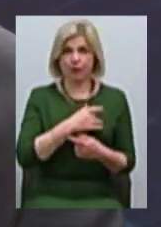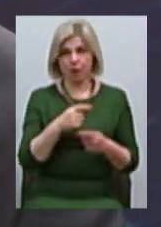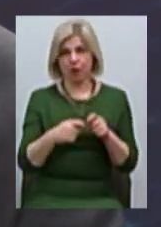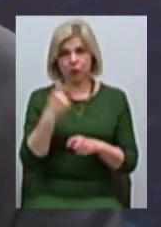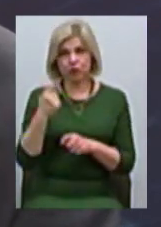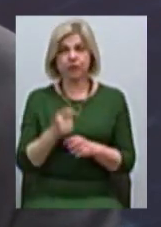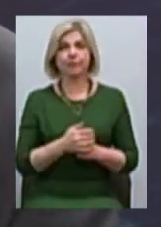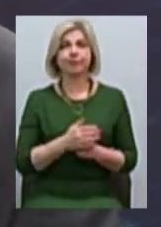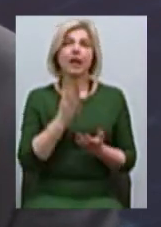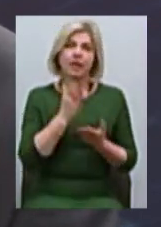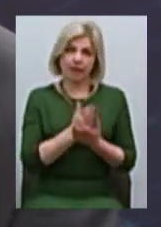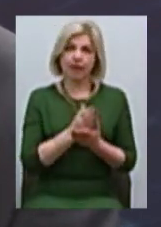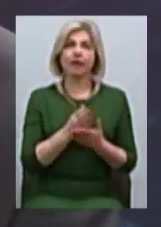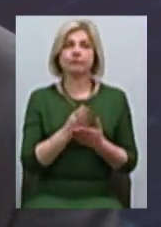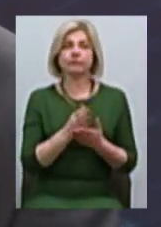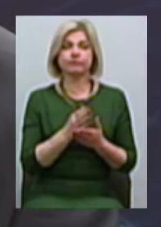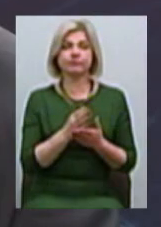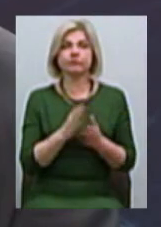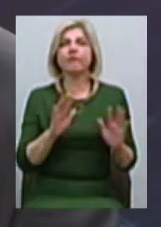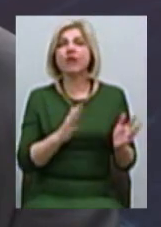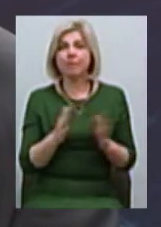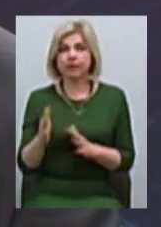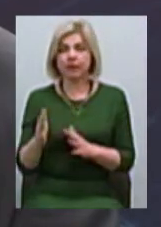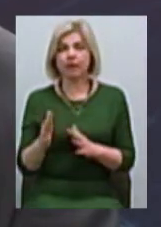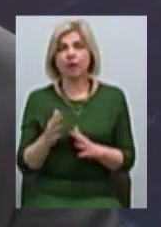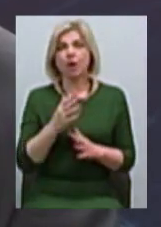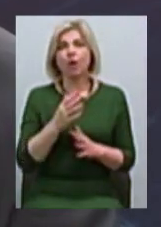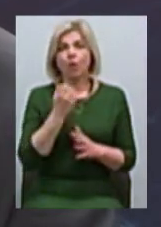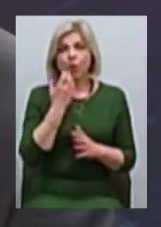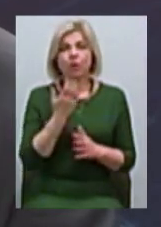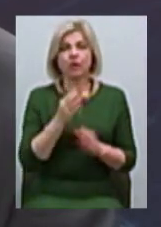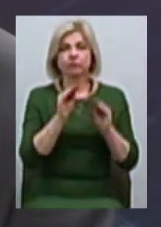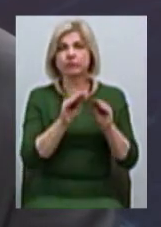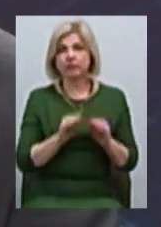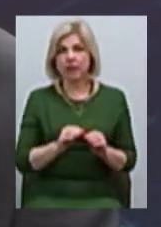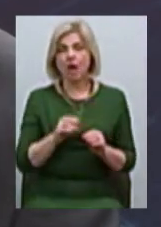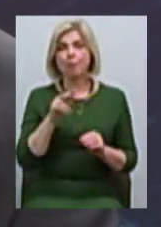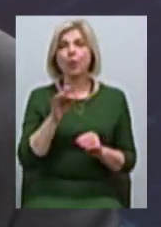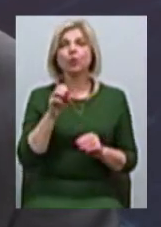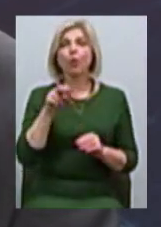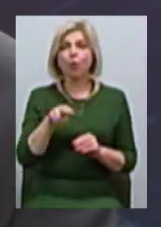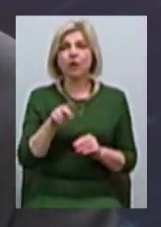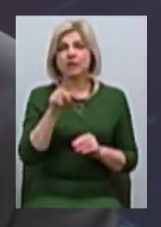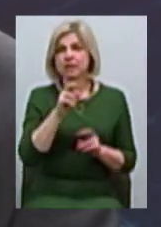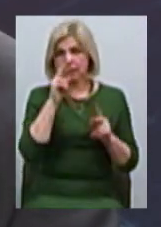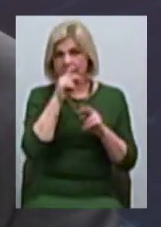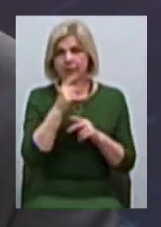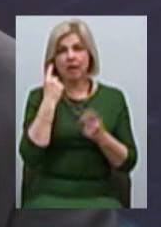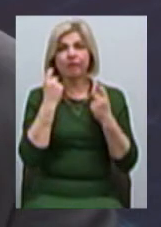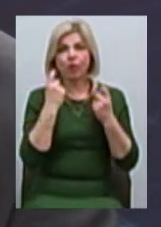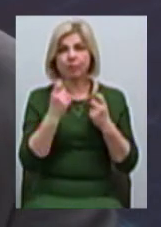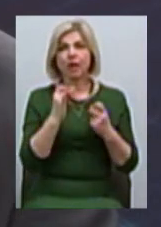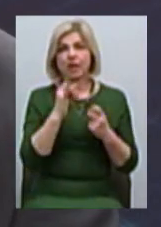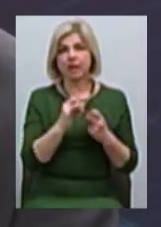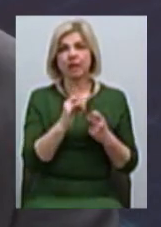Як безперечно такі випадки, коли складали адміністративний протокол за неправдиві відомості і виклик